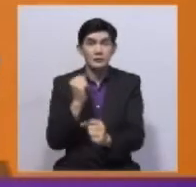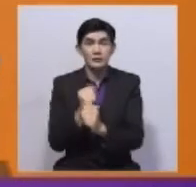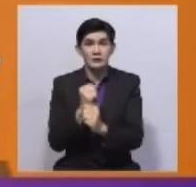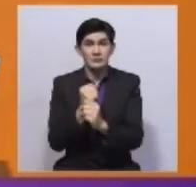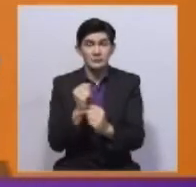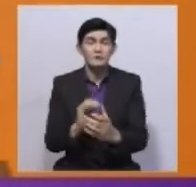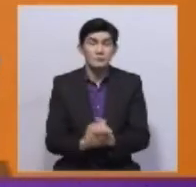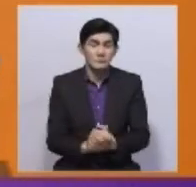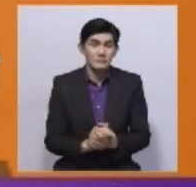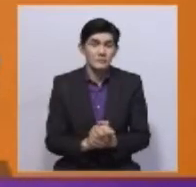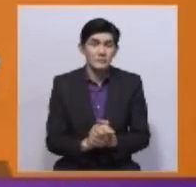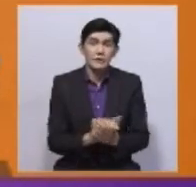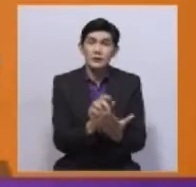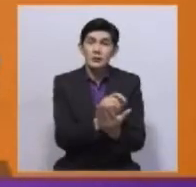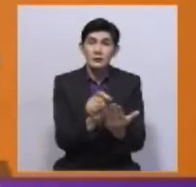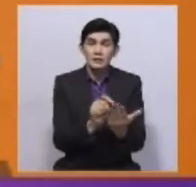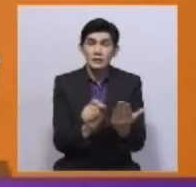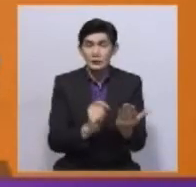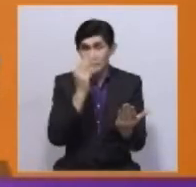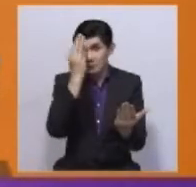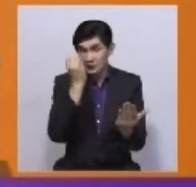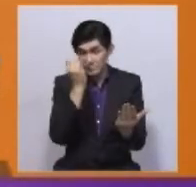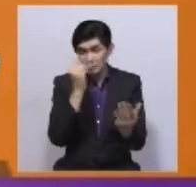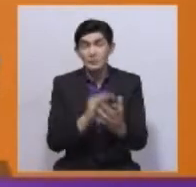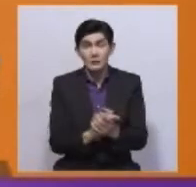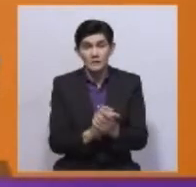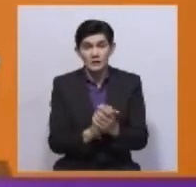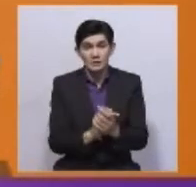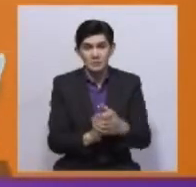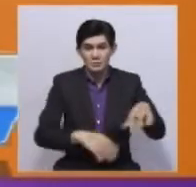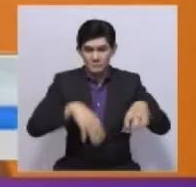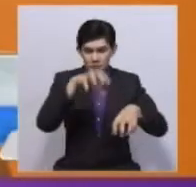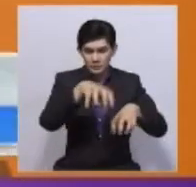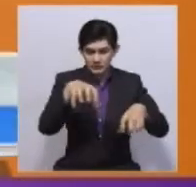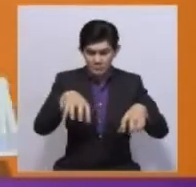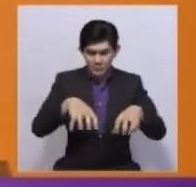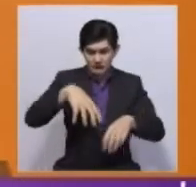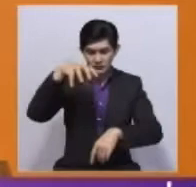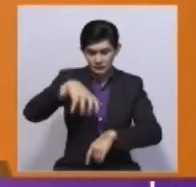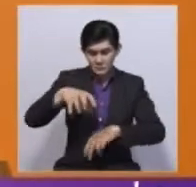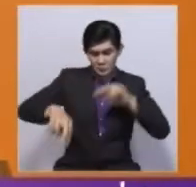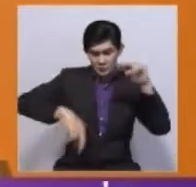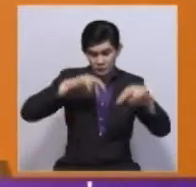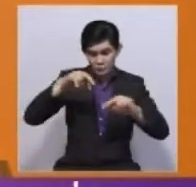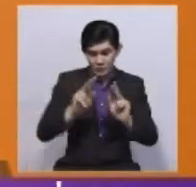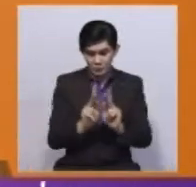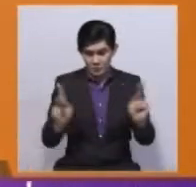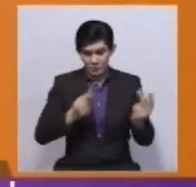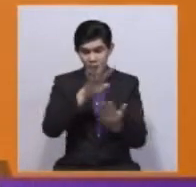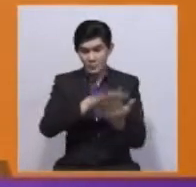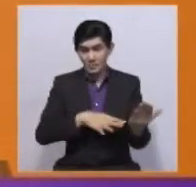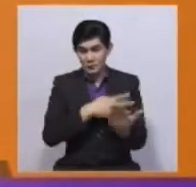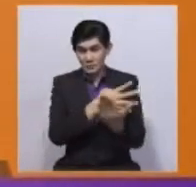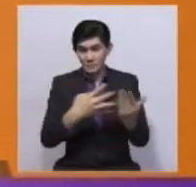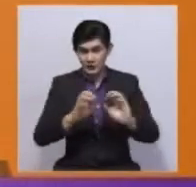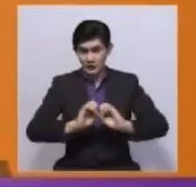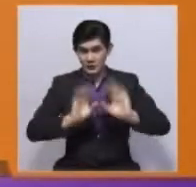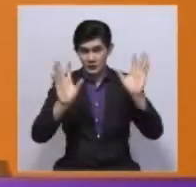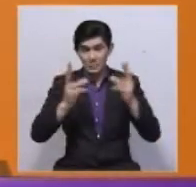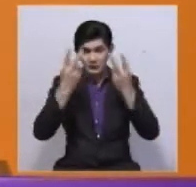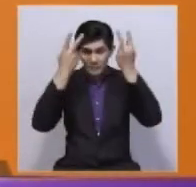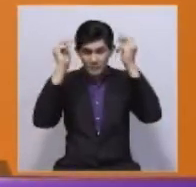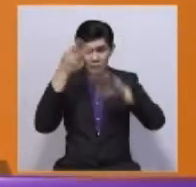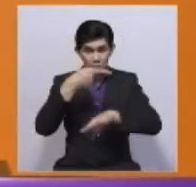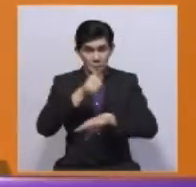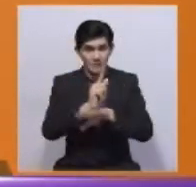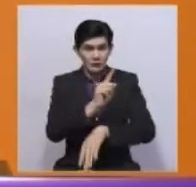ครับที่เขียนแบบนี้ก็คือเขียนไว้ว่ามีองค์กรกำกับดูแลชัดเจนมีคณะกรรมการนโยบายที่ท่านนายกเป็นประธานมีส